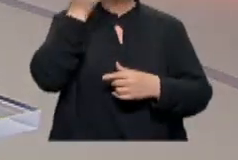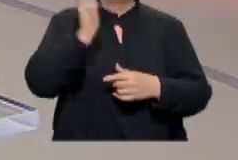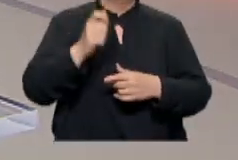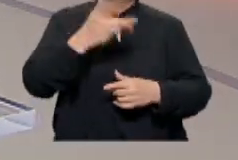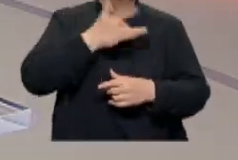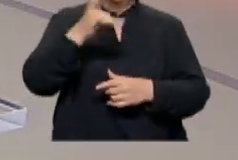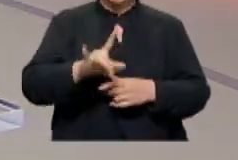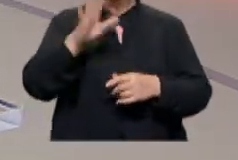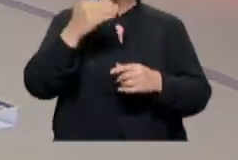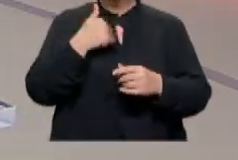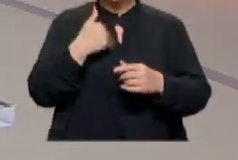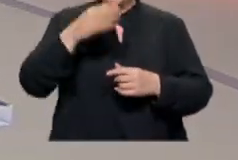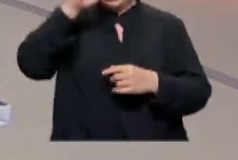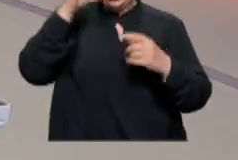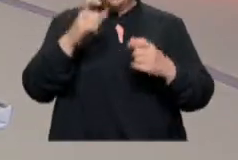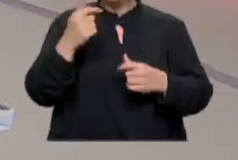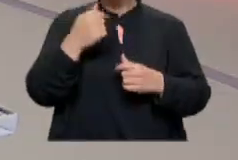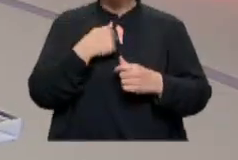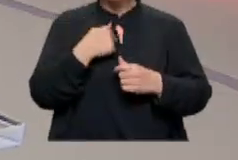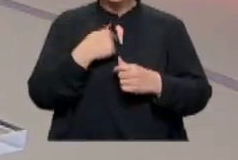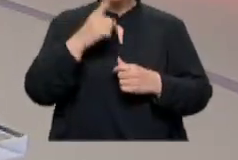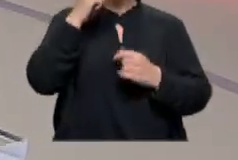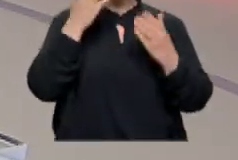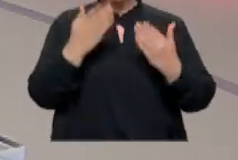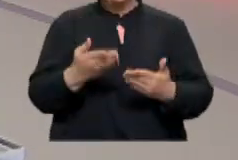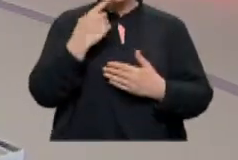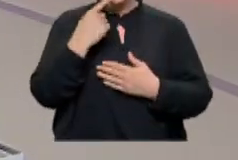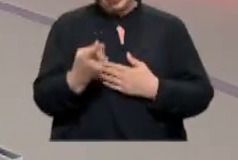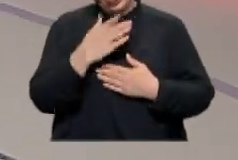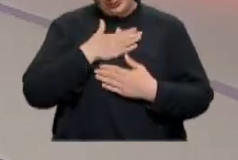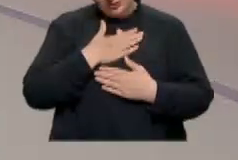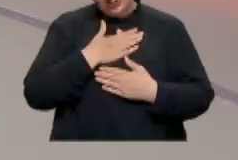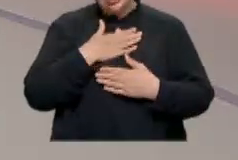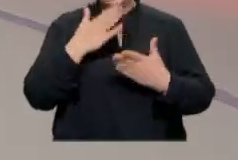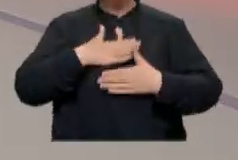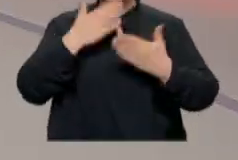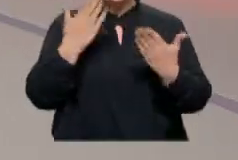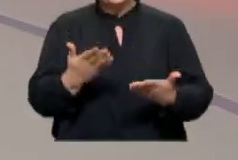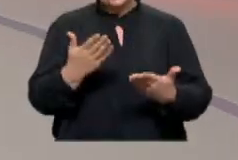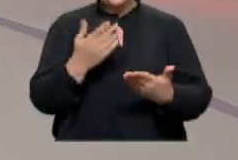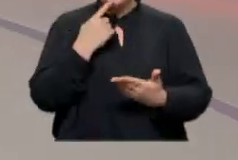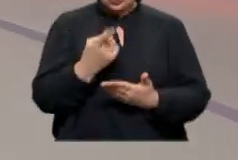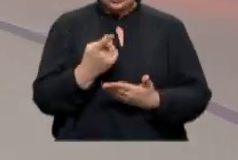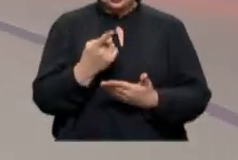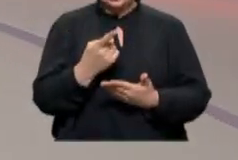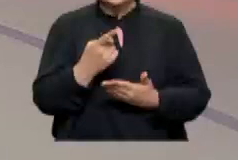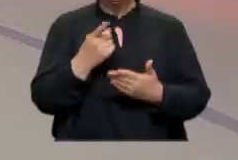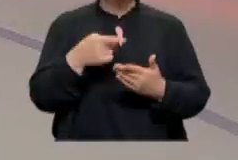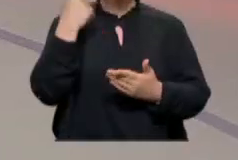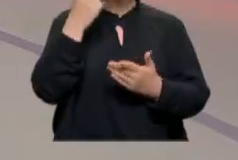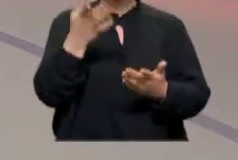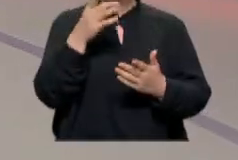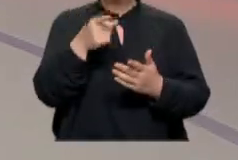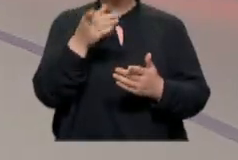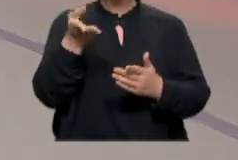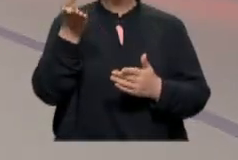Ve bize sıra geldiği zaman biz de Allah kabul etsin diyoruz ve afiyet olsun diyoruz. Dolayısıyla bunun